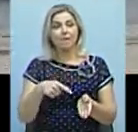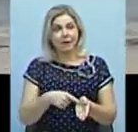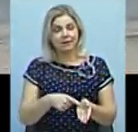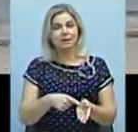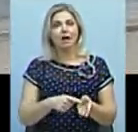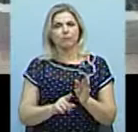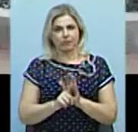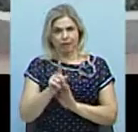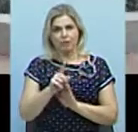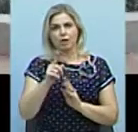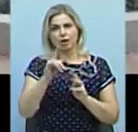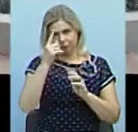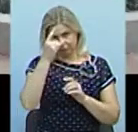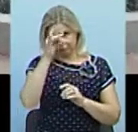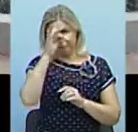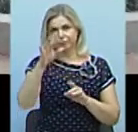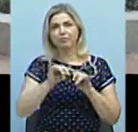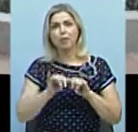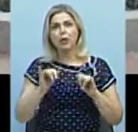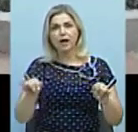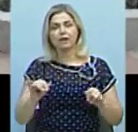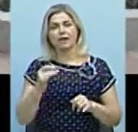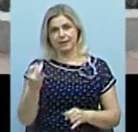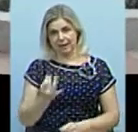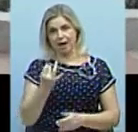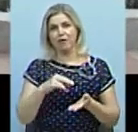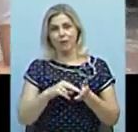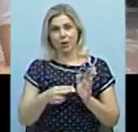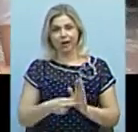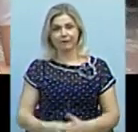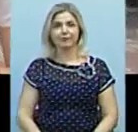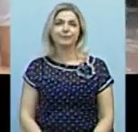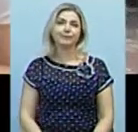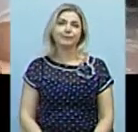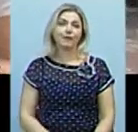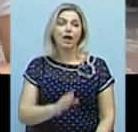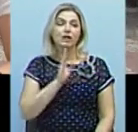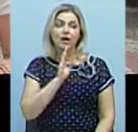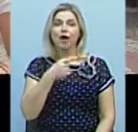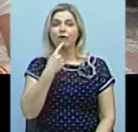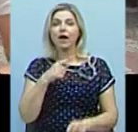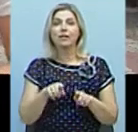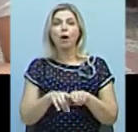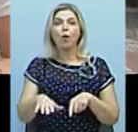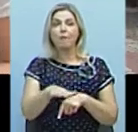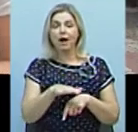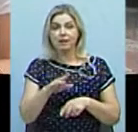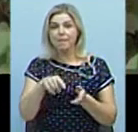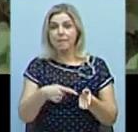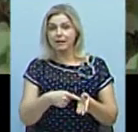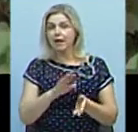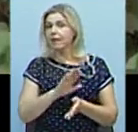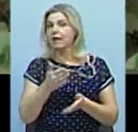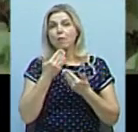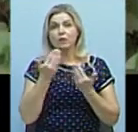набуває популярності та це цікавий проєкт. Анна Максименко говорить, що такий майданчик в місті не останній.